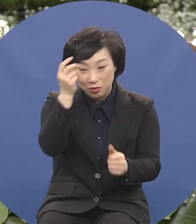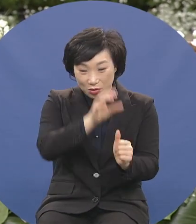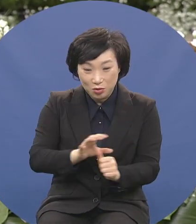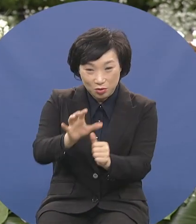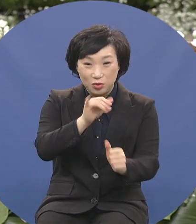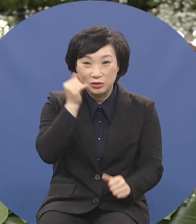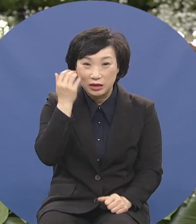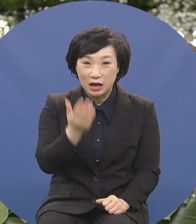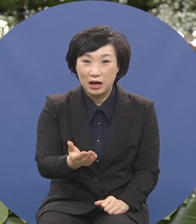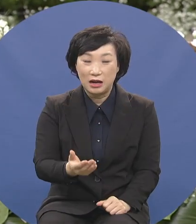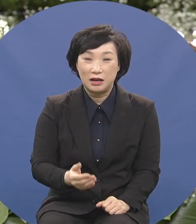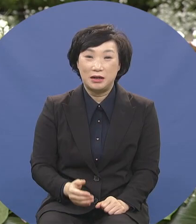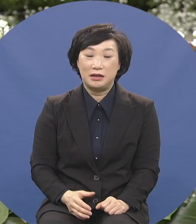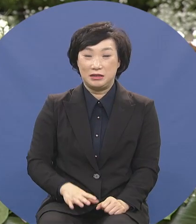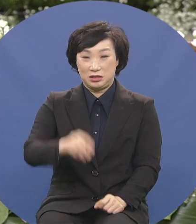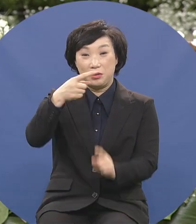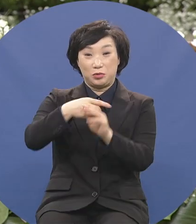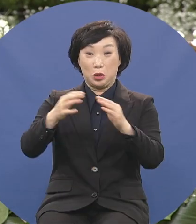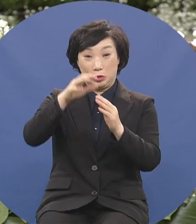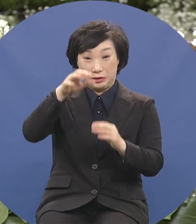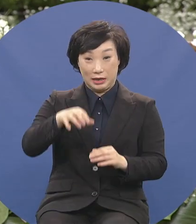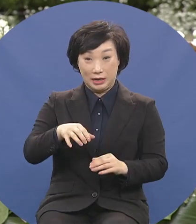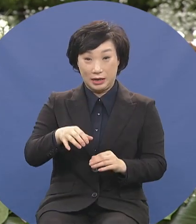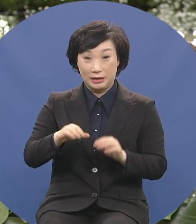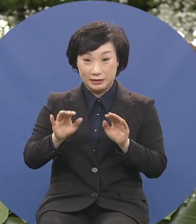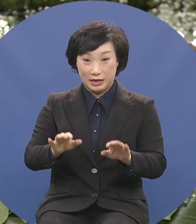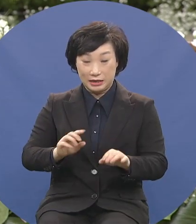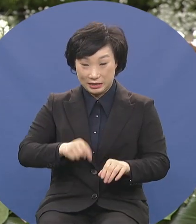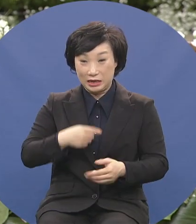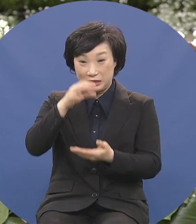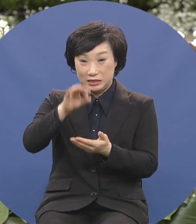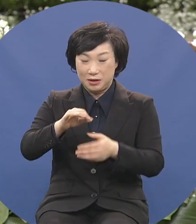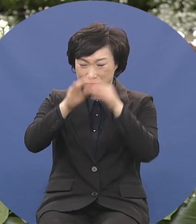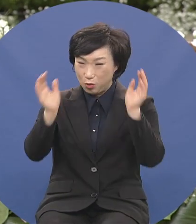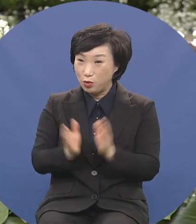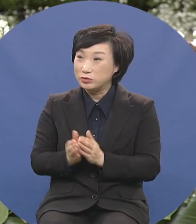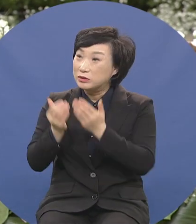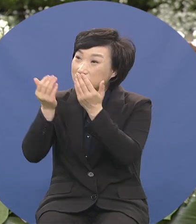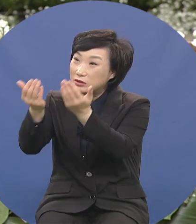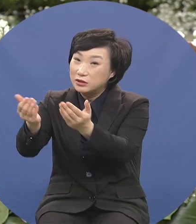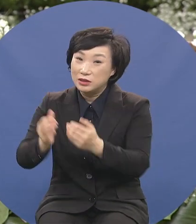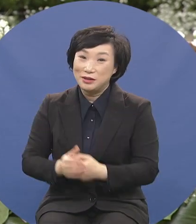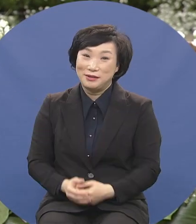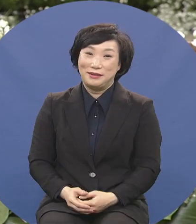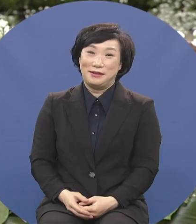돌봤습니까? 초대교회는 자기 자신 다 드려